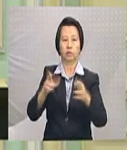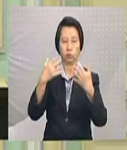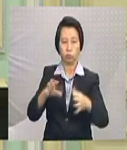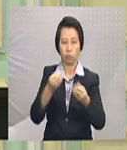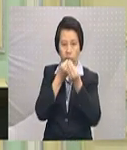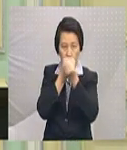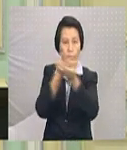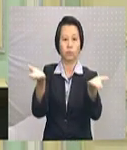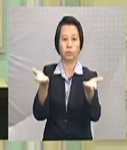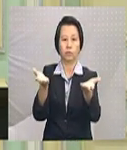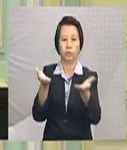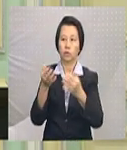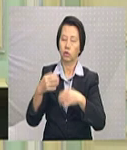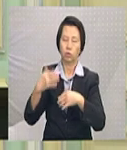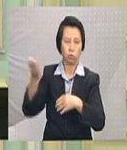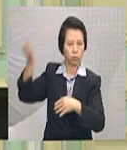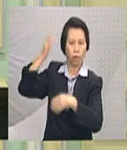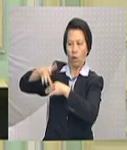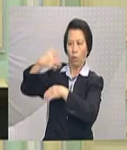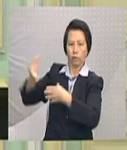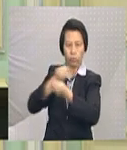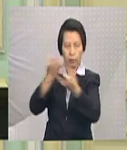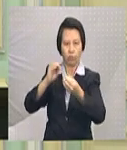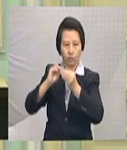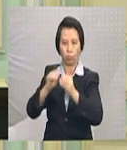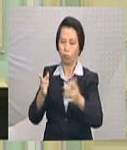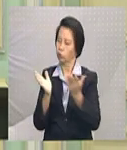pun diumumkan sejak daripada awal lagi.